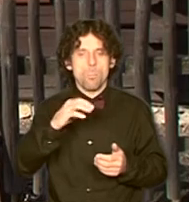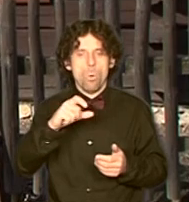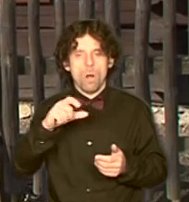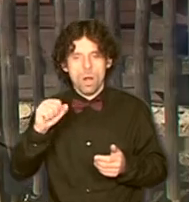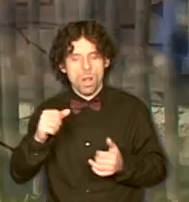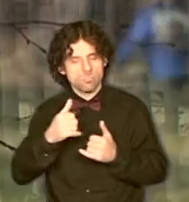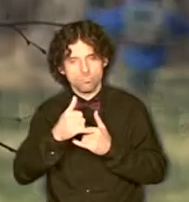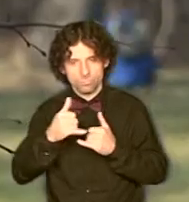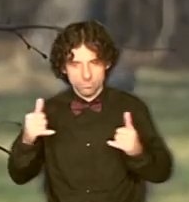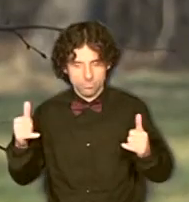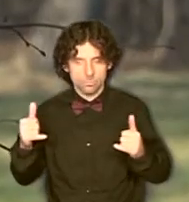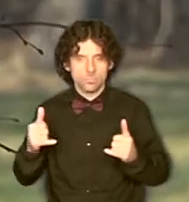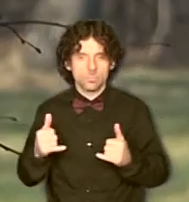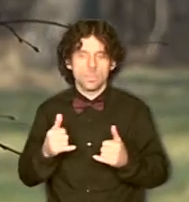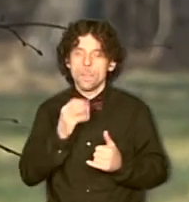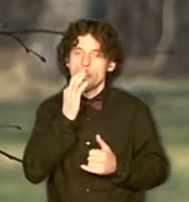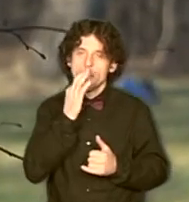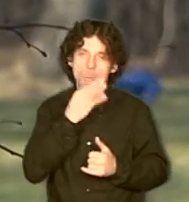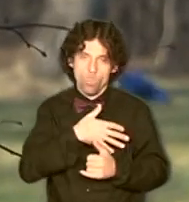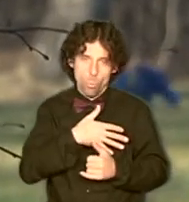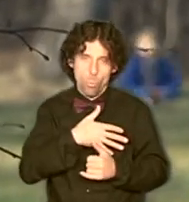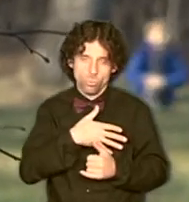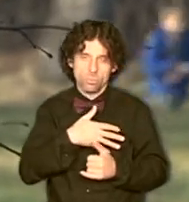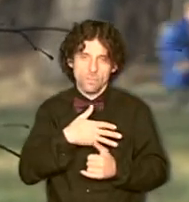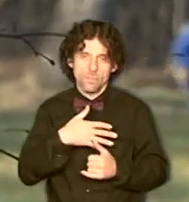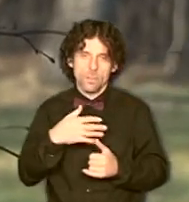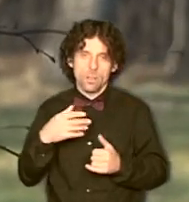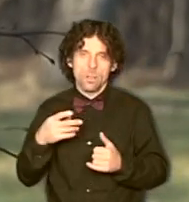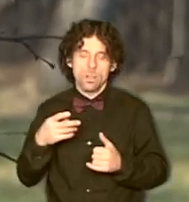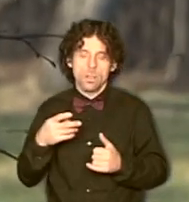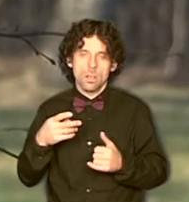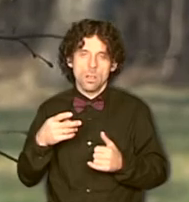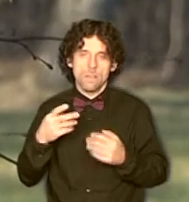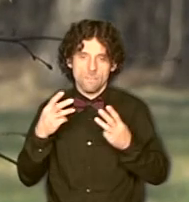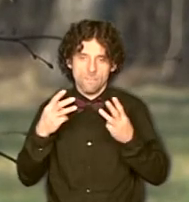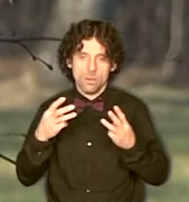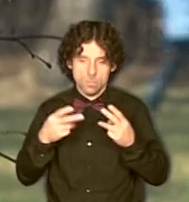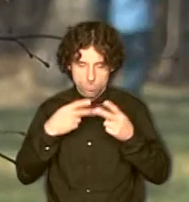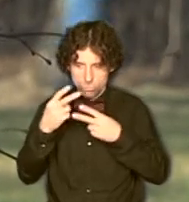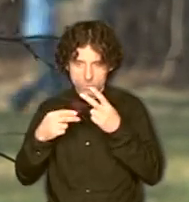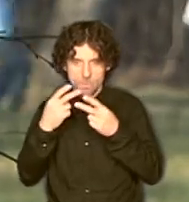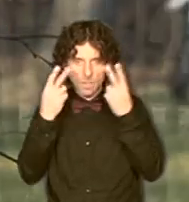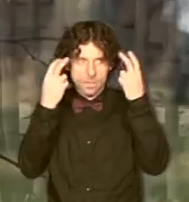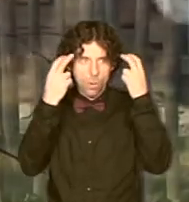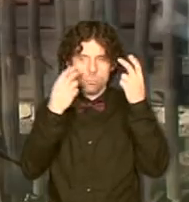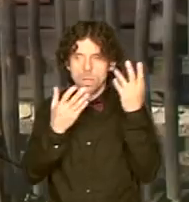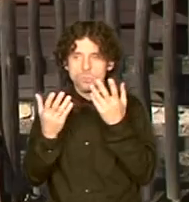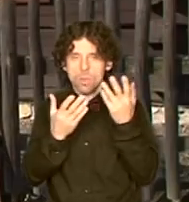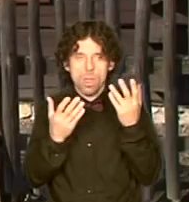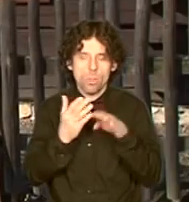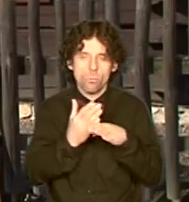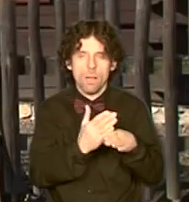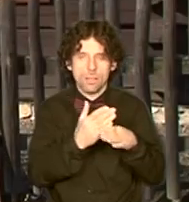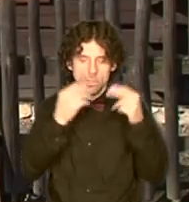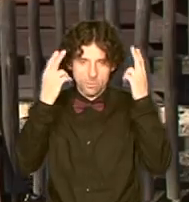moczka z kury, czy też bachor. Na najmłodszych bardzo ważną w niedzielę świąteczną jest poszukiwanie zajączka. Tak,